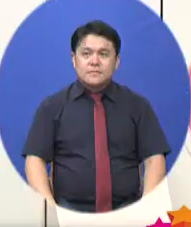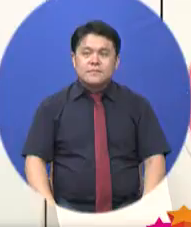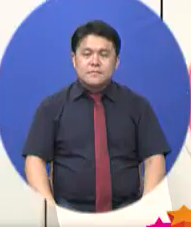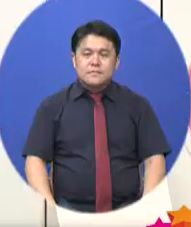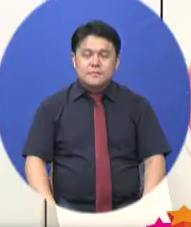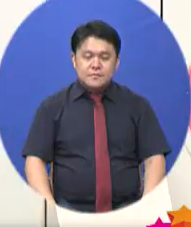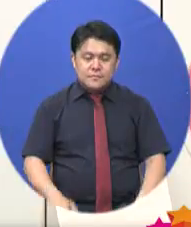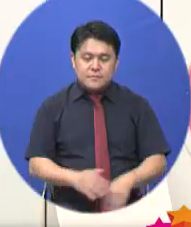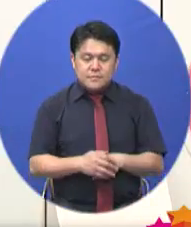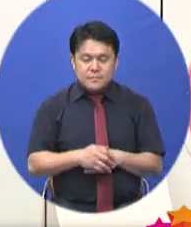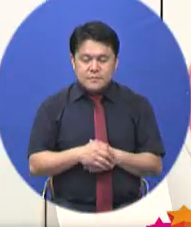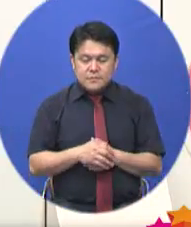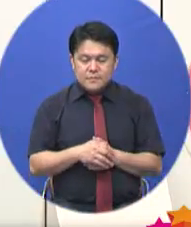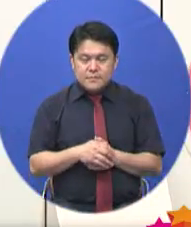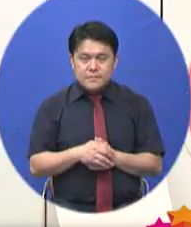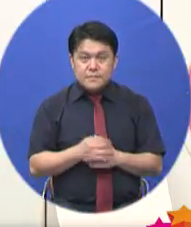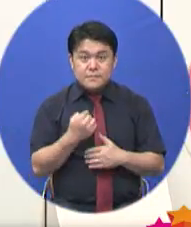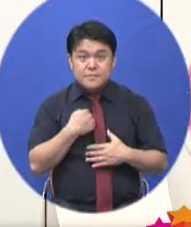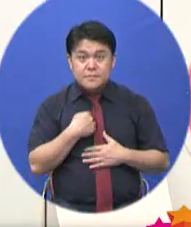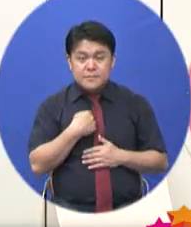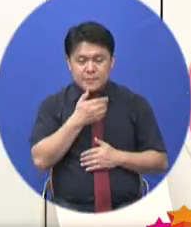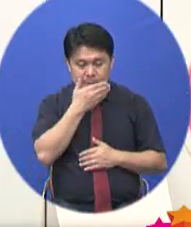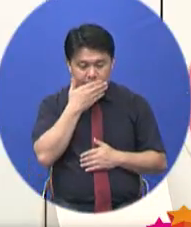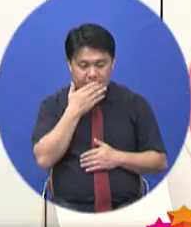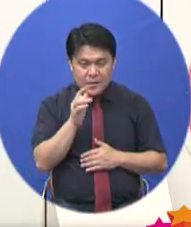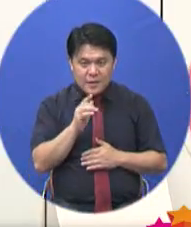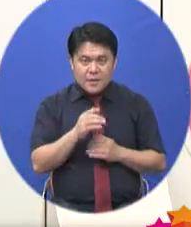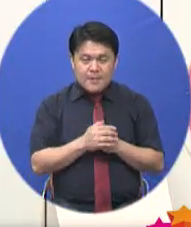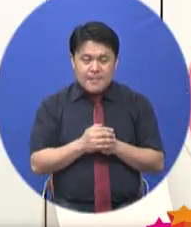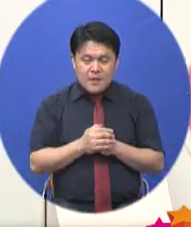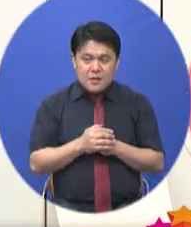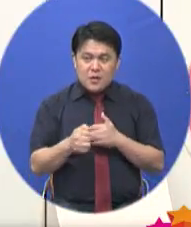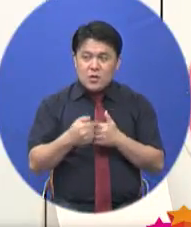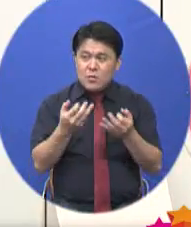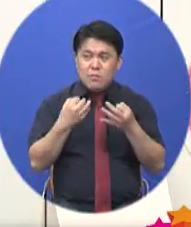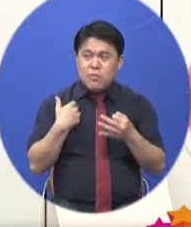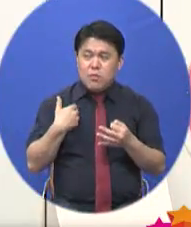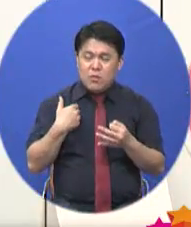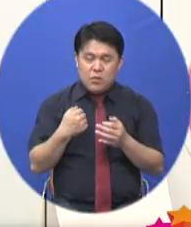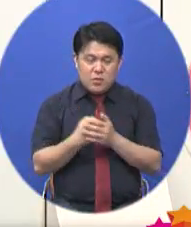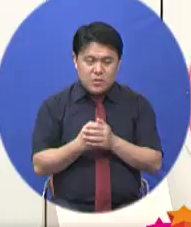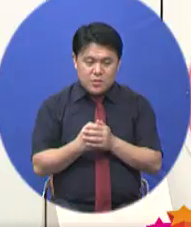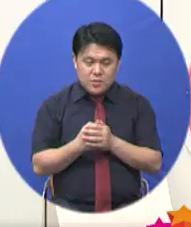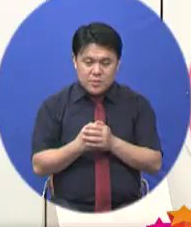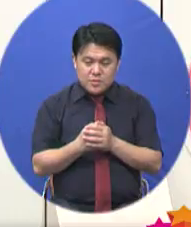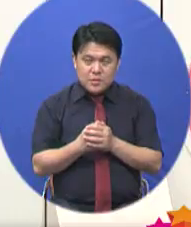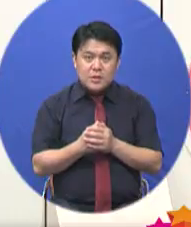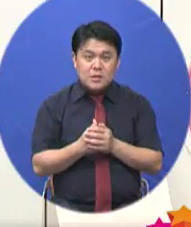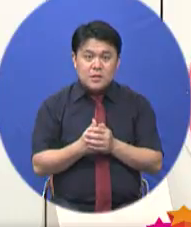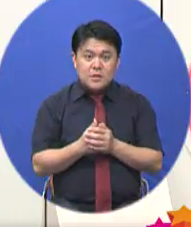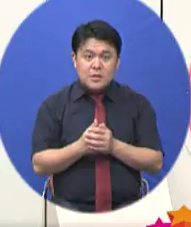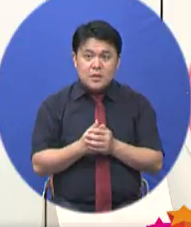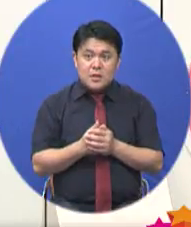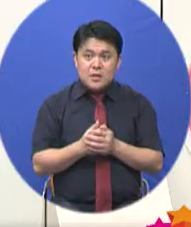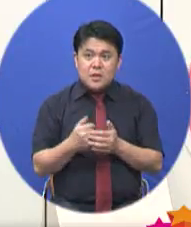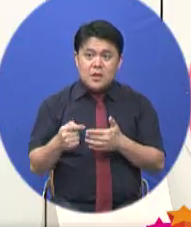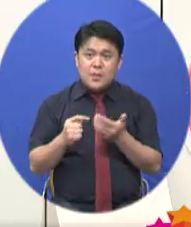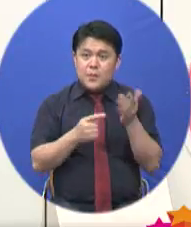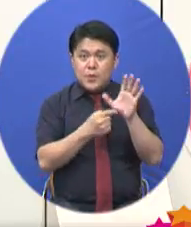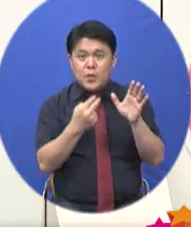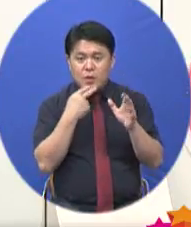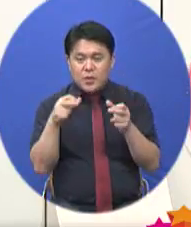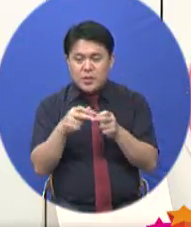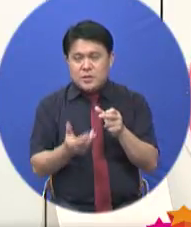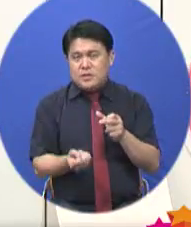그렇죠. 근데 네. 저같이 표시도 안 나는 네. 장애인이 이제 표시 안 나는 장애인이